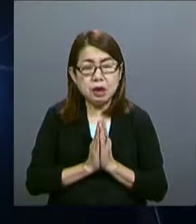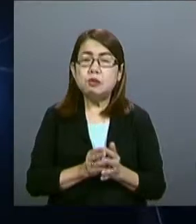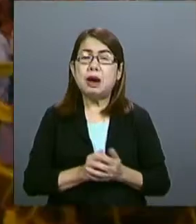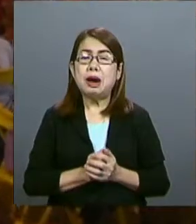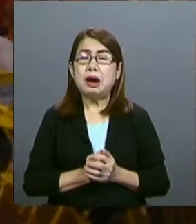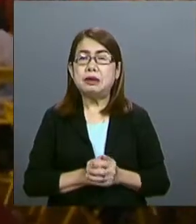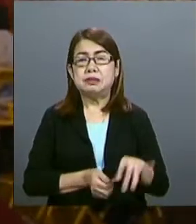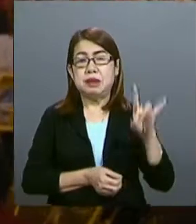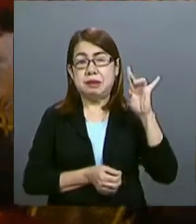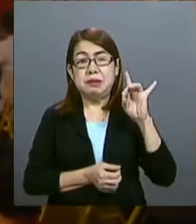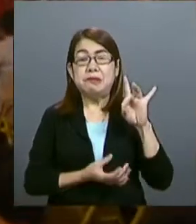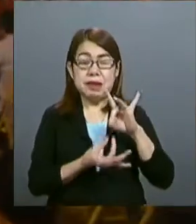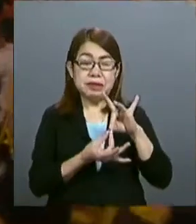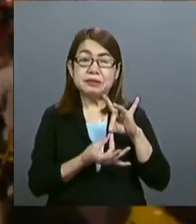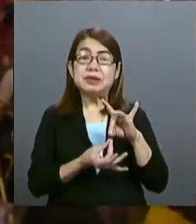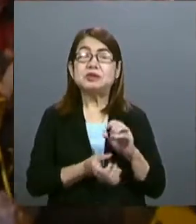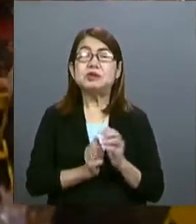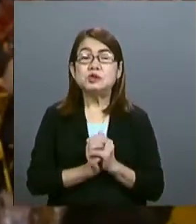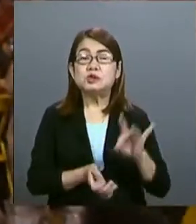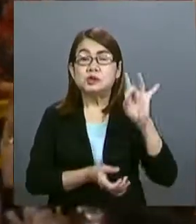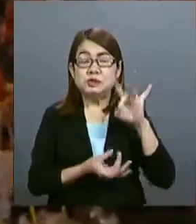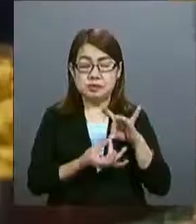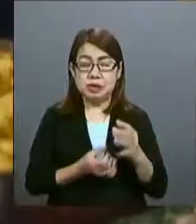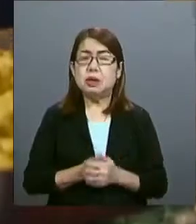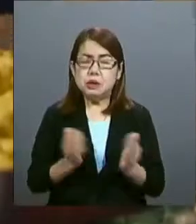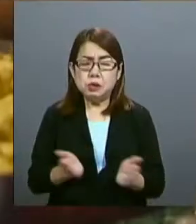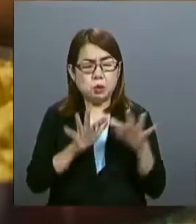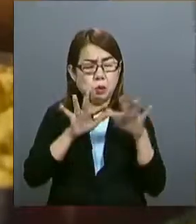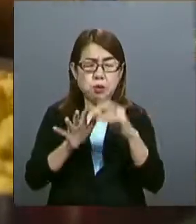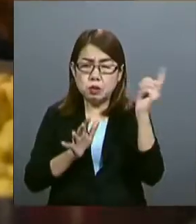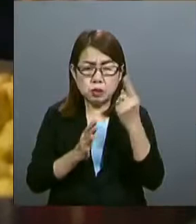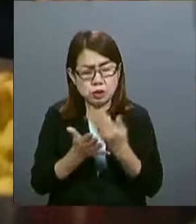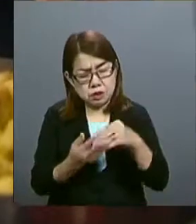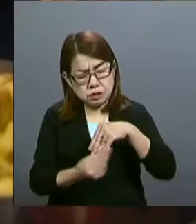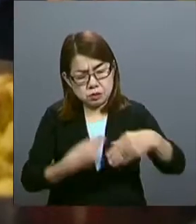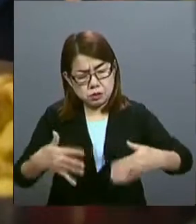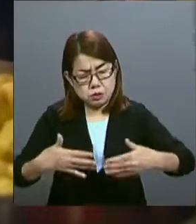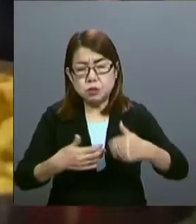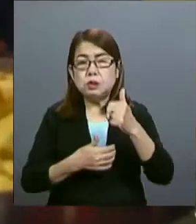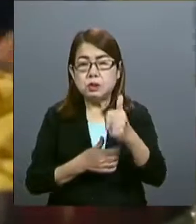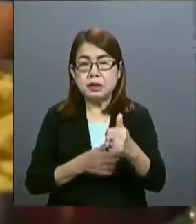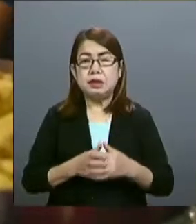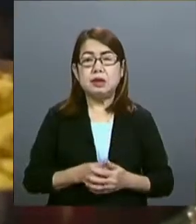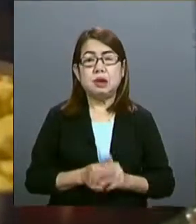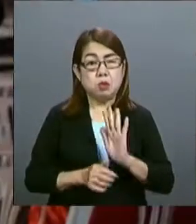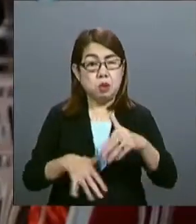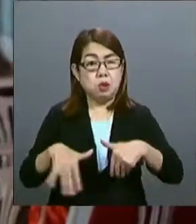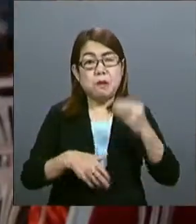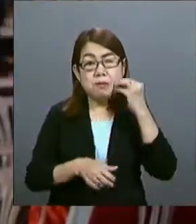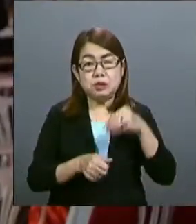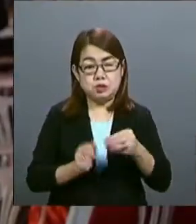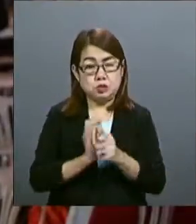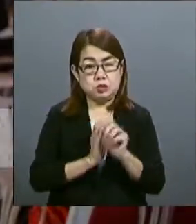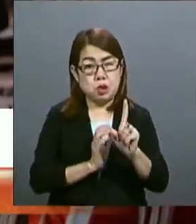มอีกทั้งยังช่วยสนับสนุนการท่องเที่ยวและเศรษฐกิจของคนในเมืองอุดรธานี ประการ